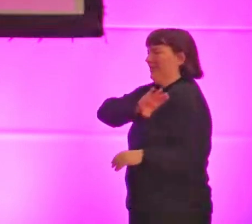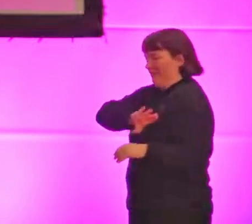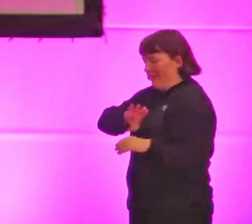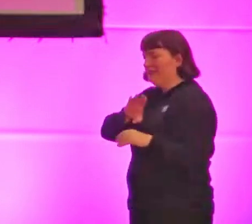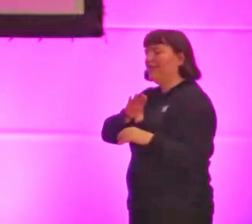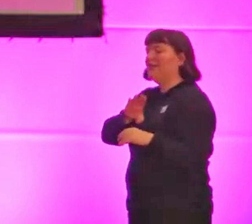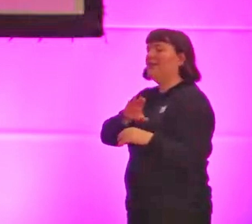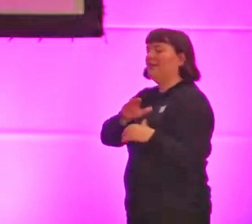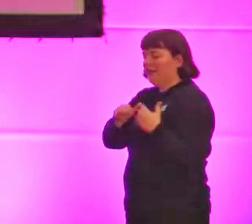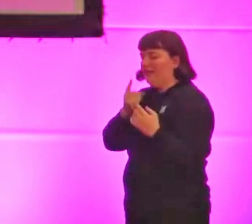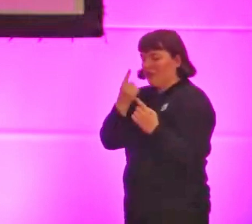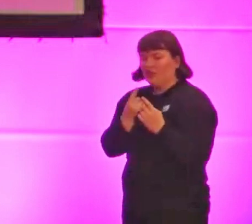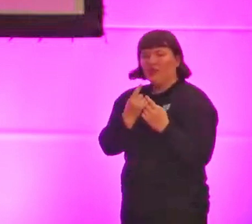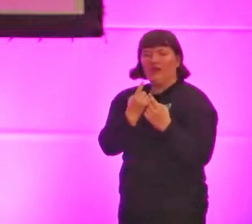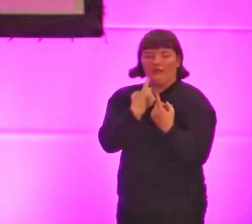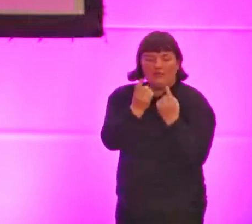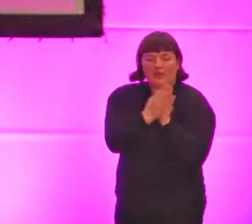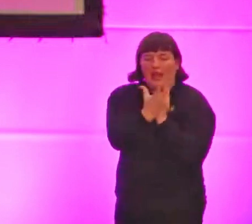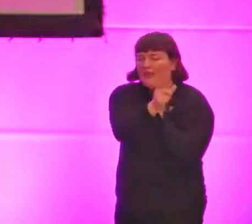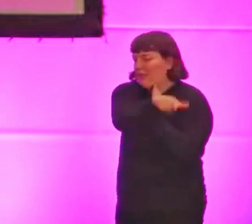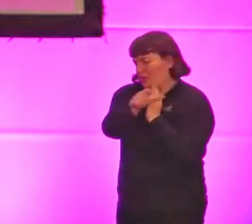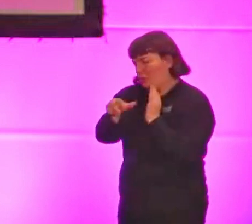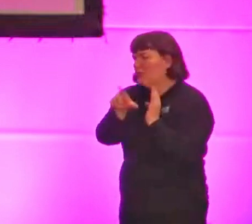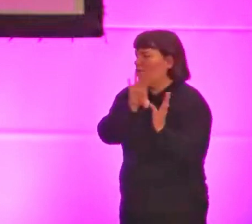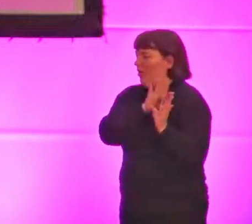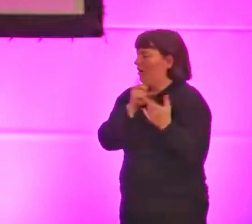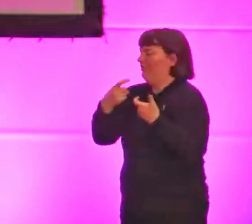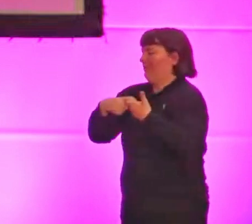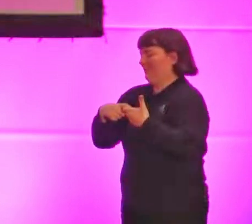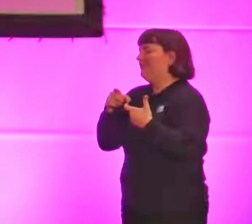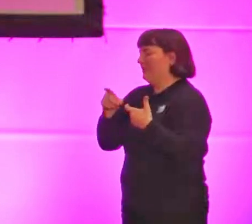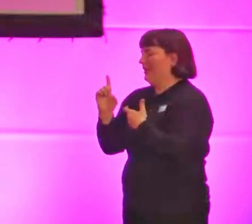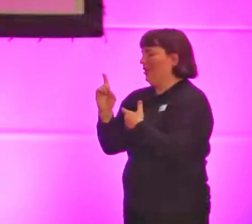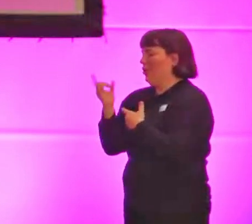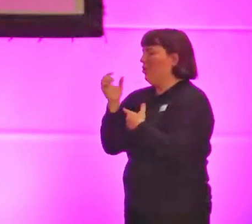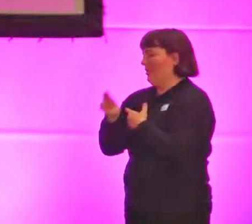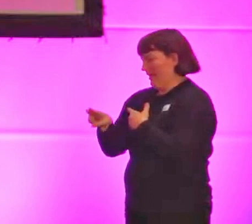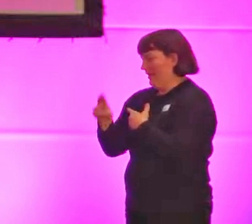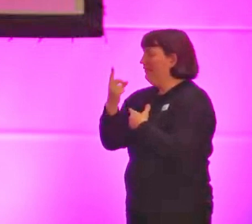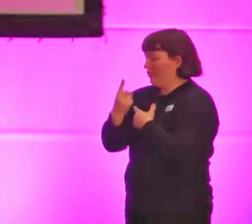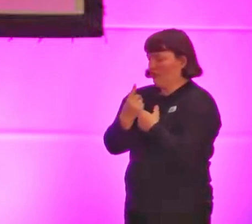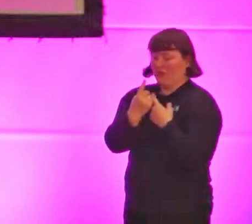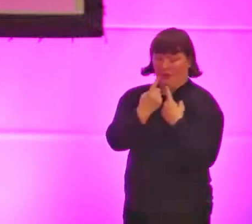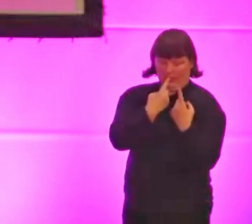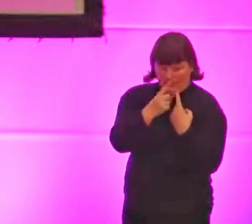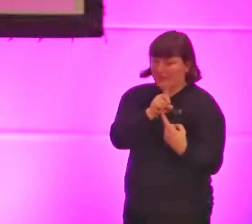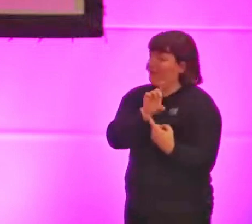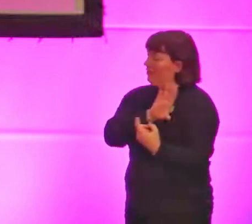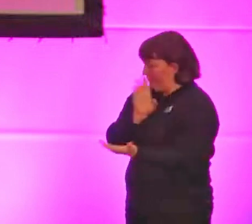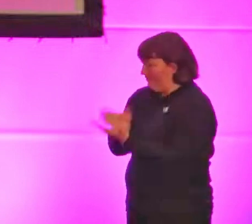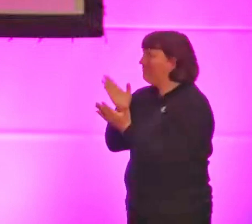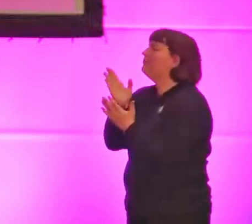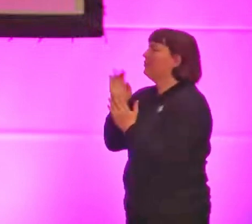tills vi hade hört flera personer med knutning till Lundin innan vi kunde ha en säker